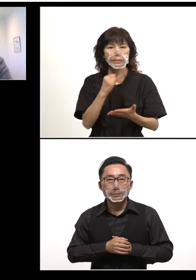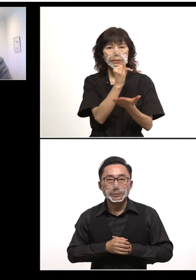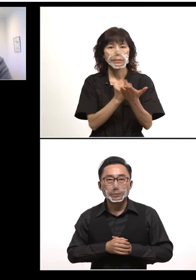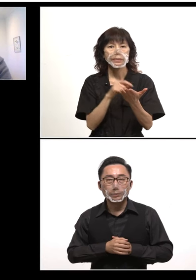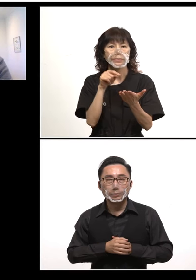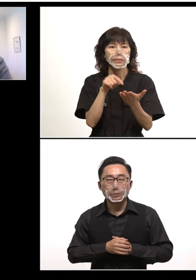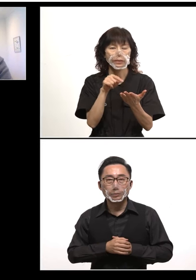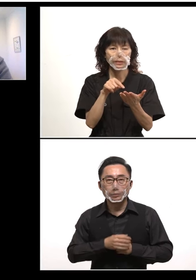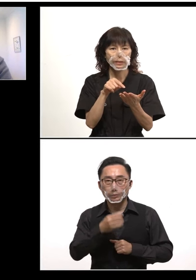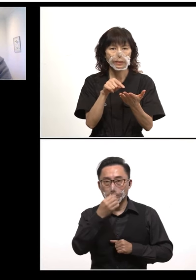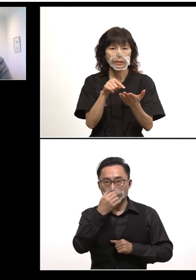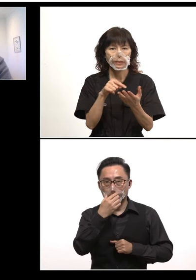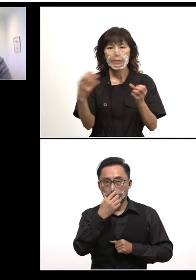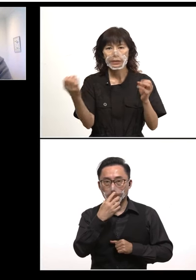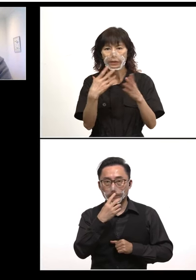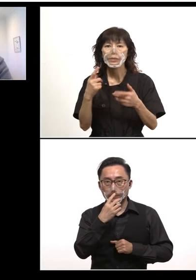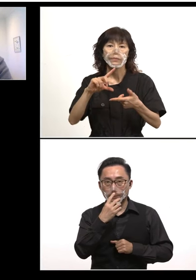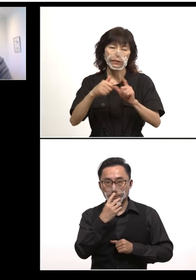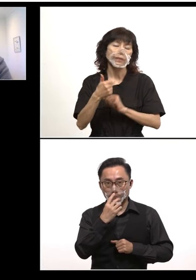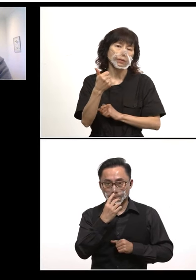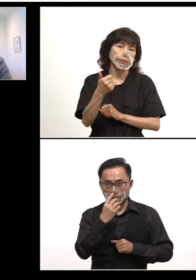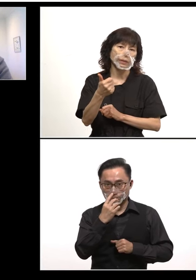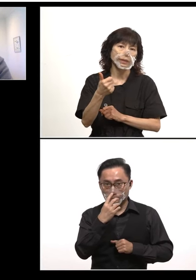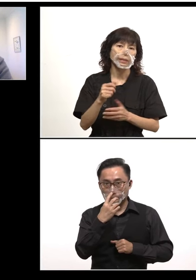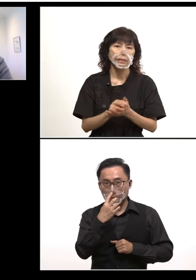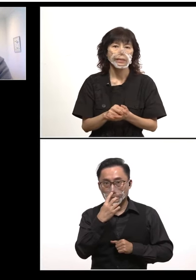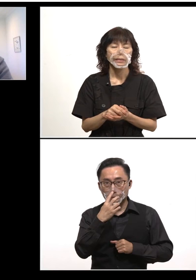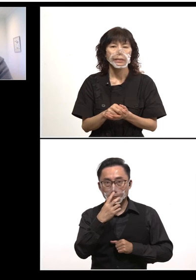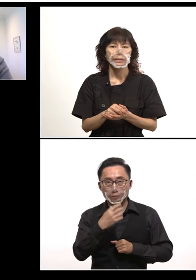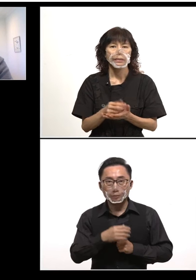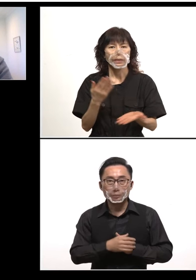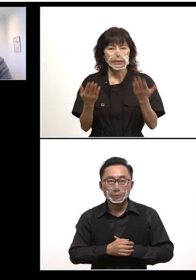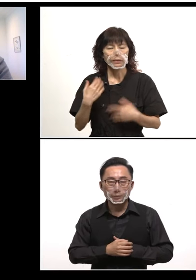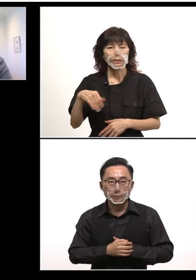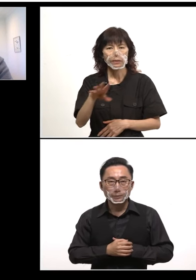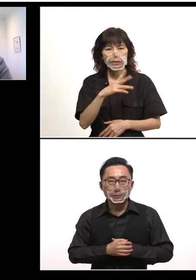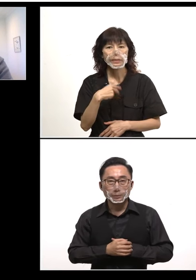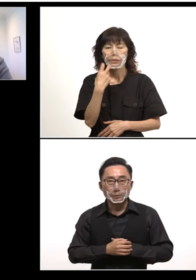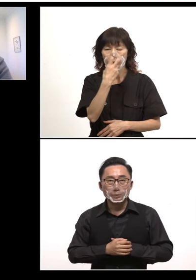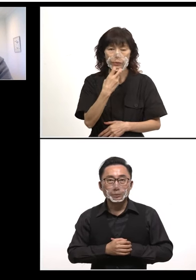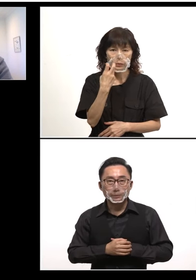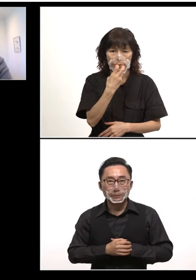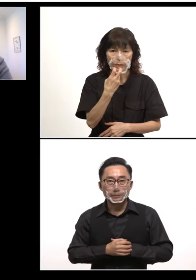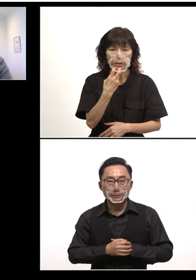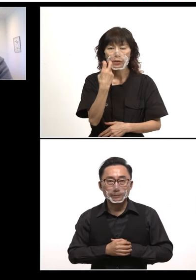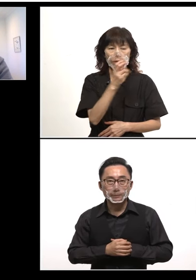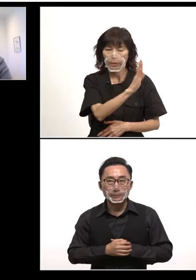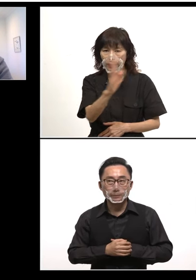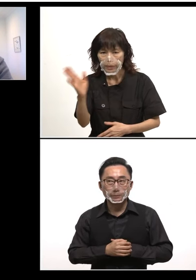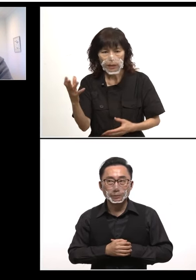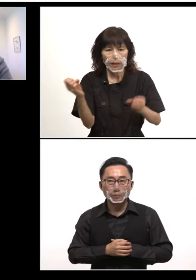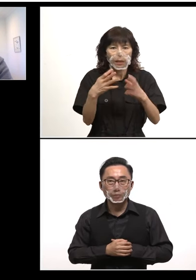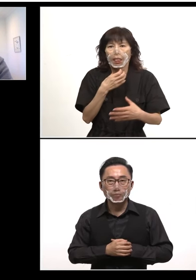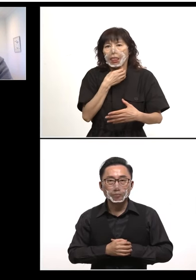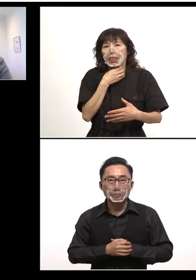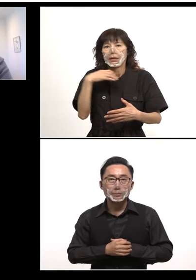邊，亦都係一個最容易溝通嘅一個媒介。即係可能有陣時我哋需要，即係如果我哋用 language 嘅話，如果唔同嘅 language， 可能有陣時我哋溝通唔